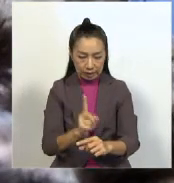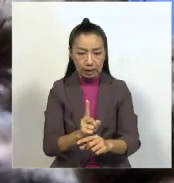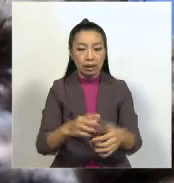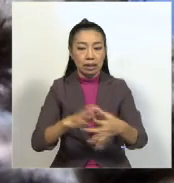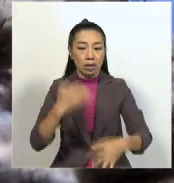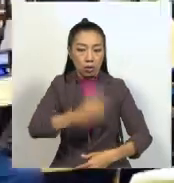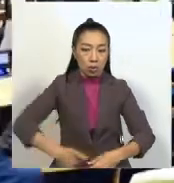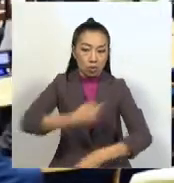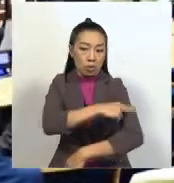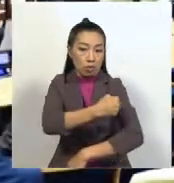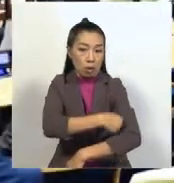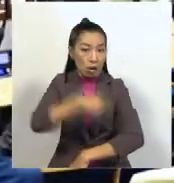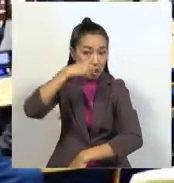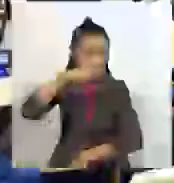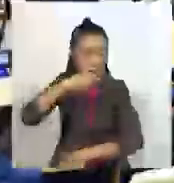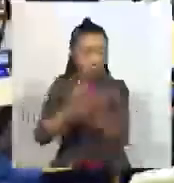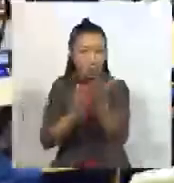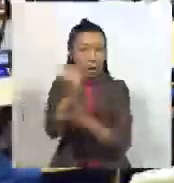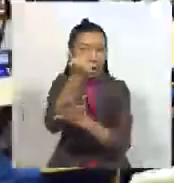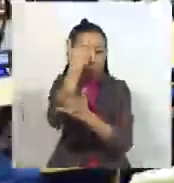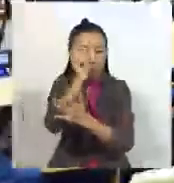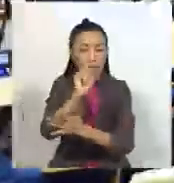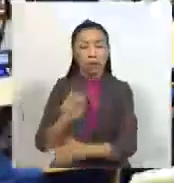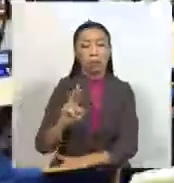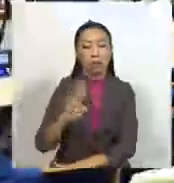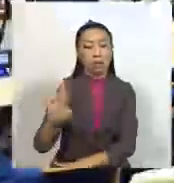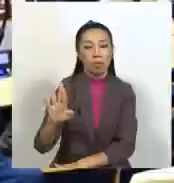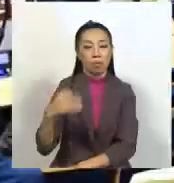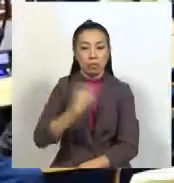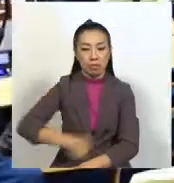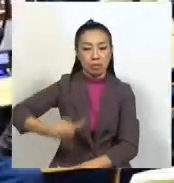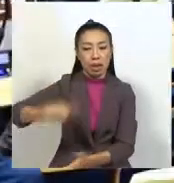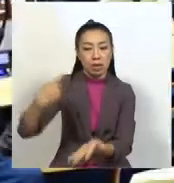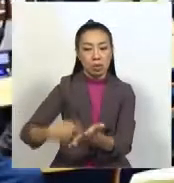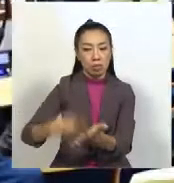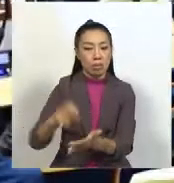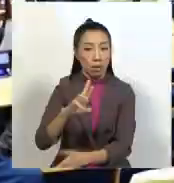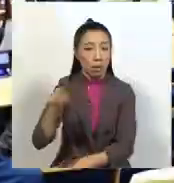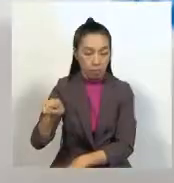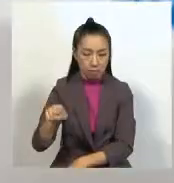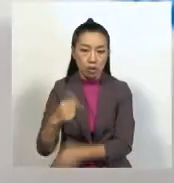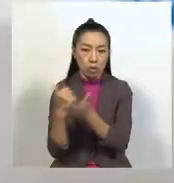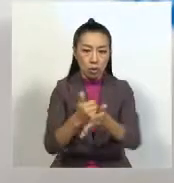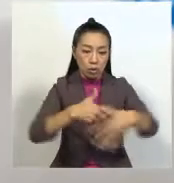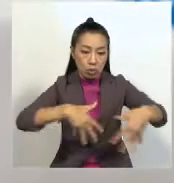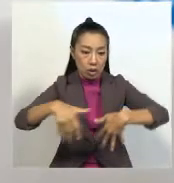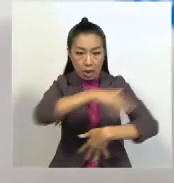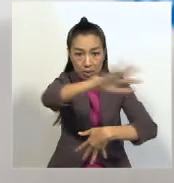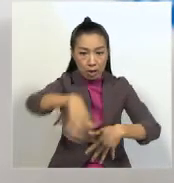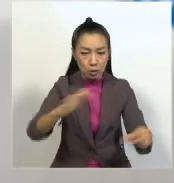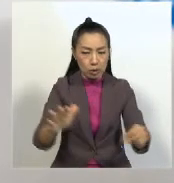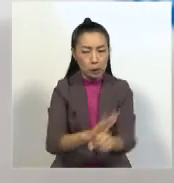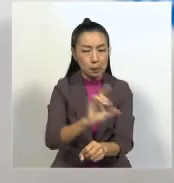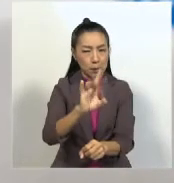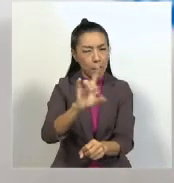จด้านสาธารณสุขของไทยมีพื้นฐานจากระบบหลักประกันสุขภาพทั่วหน้าที่ครอบคลุมประชากรเกือบ